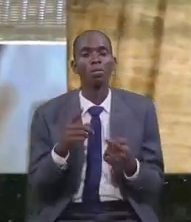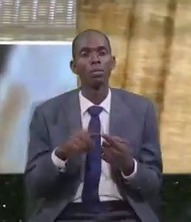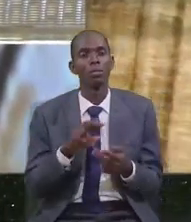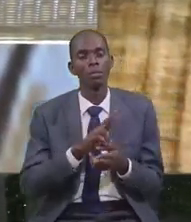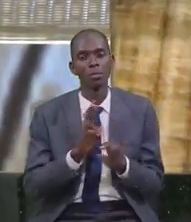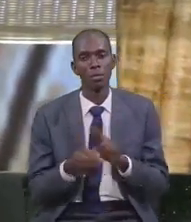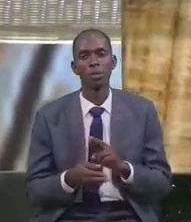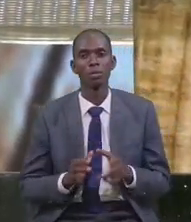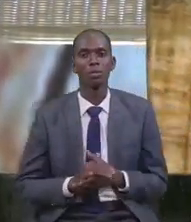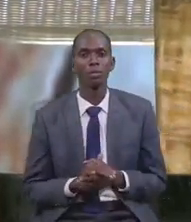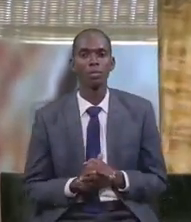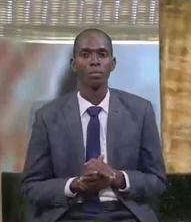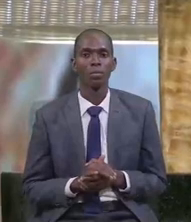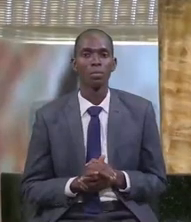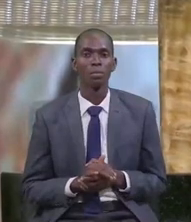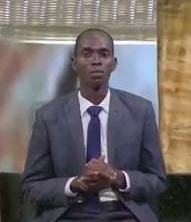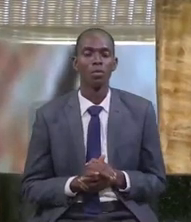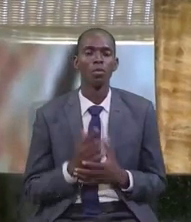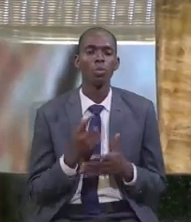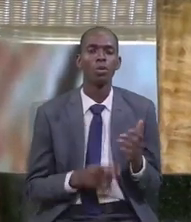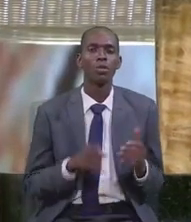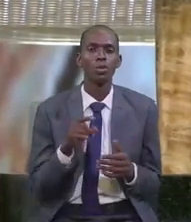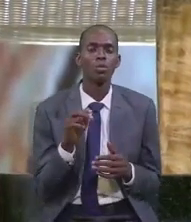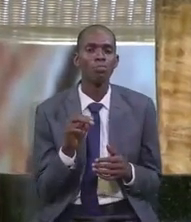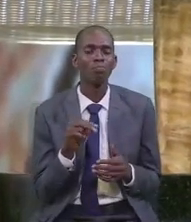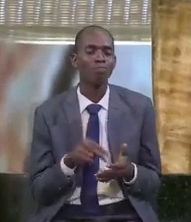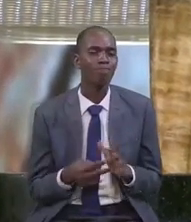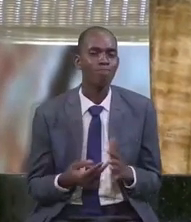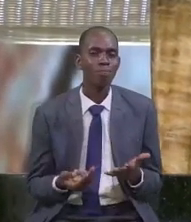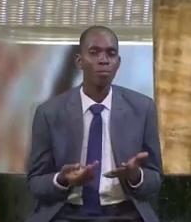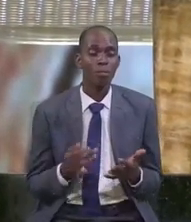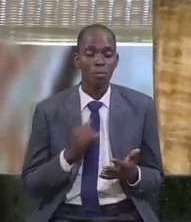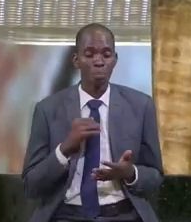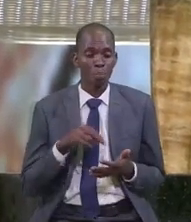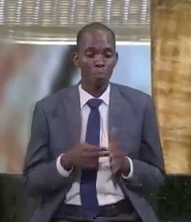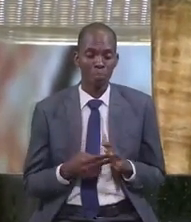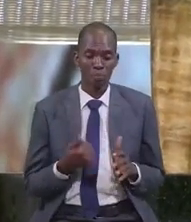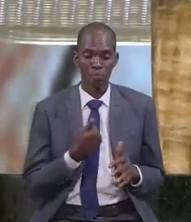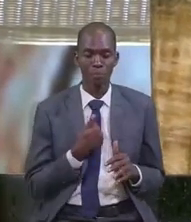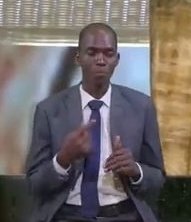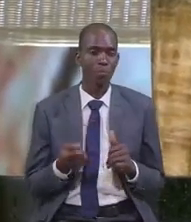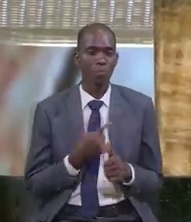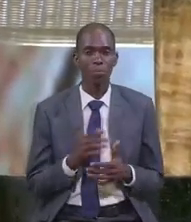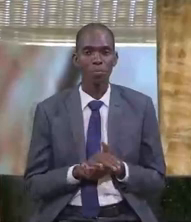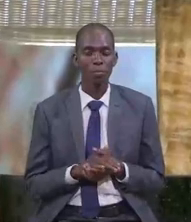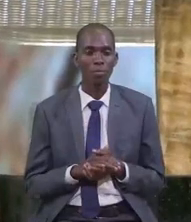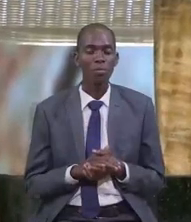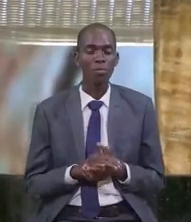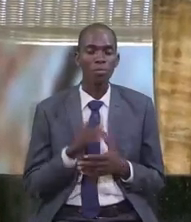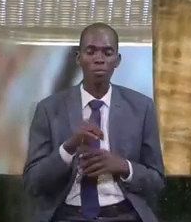Qu'est-ce que vous voulez dire? Pierre, tu voudrais dire que, je dis que moi-même d'abord, il a renié le Seigneur.